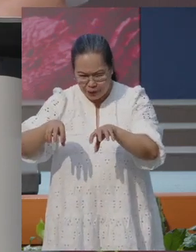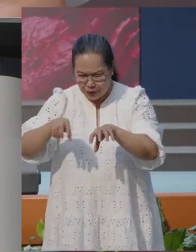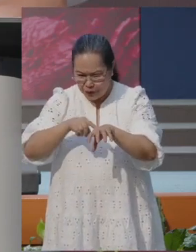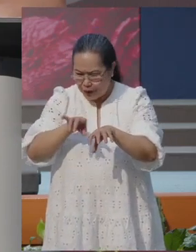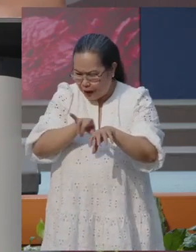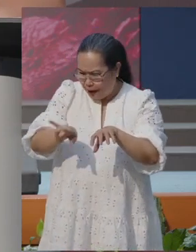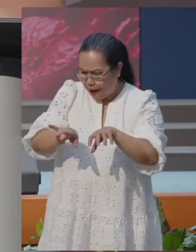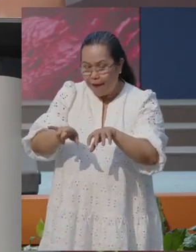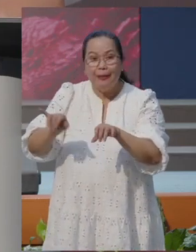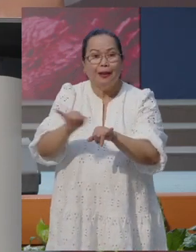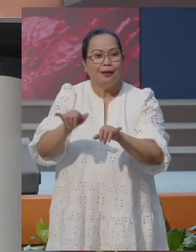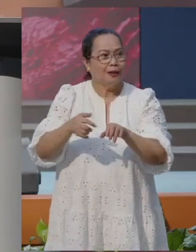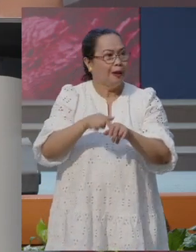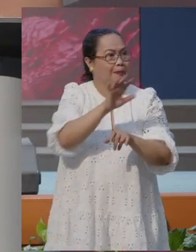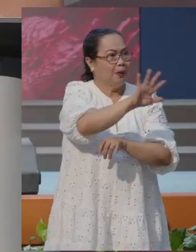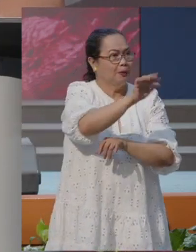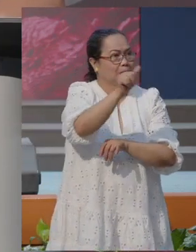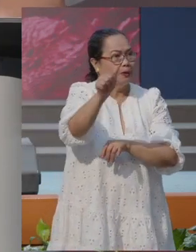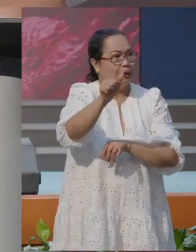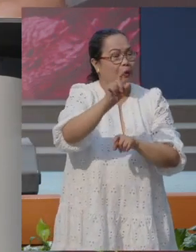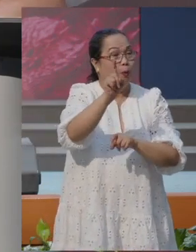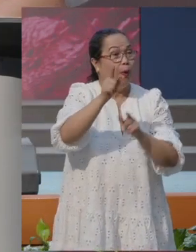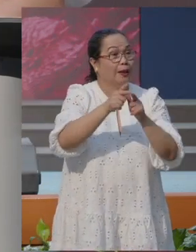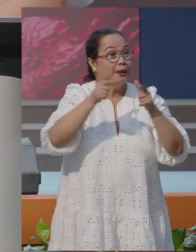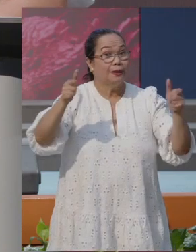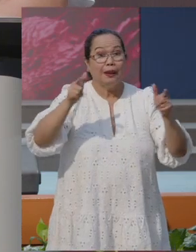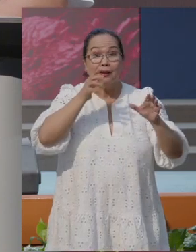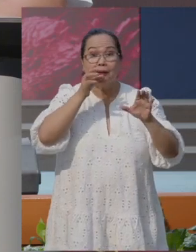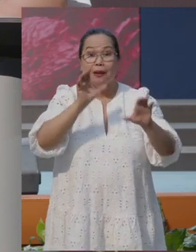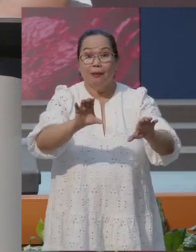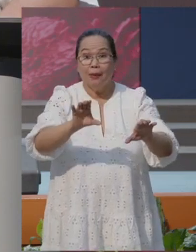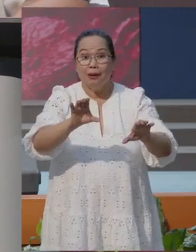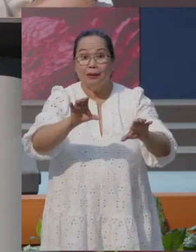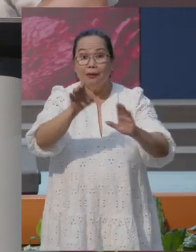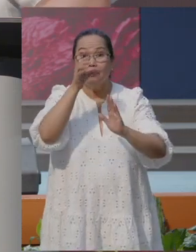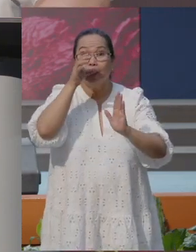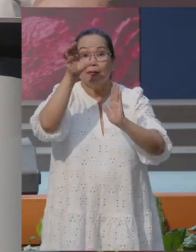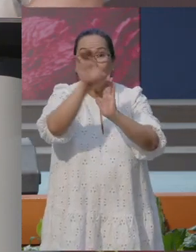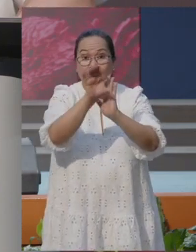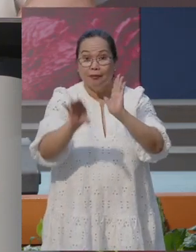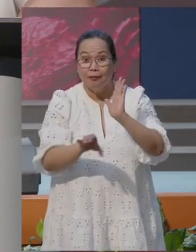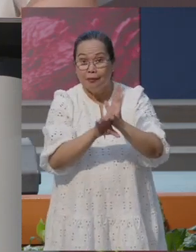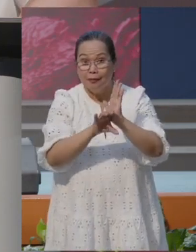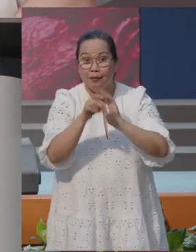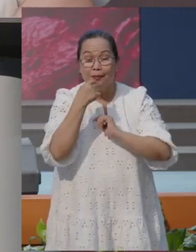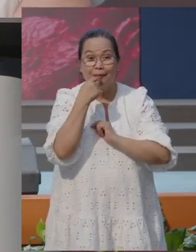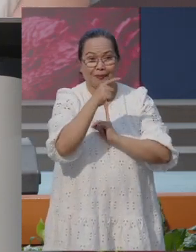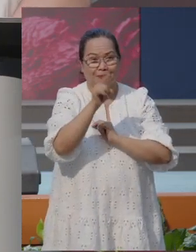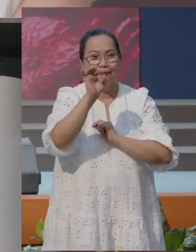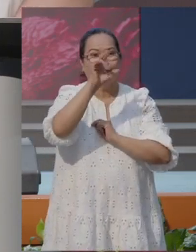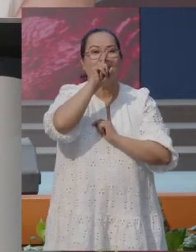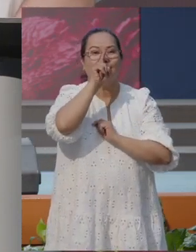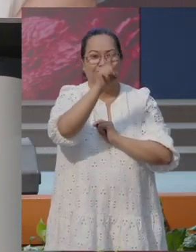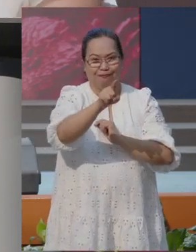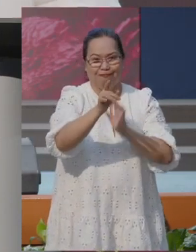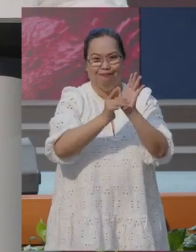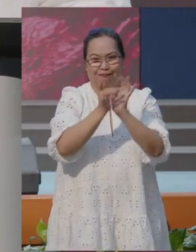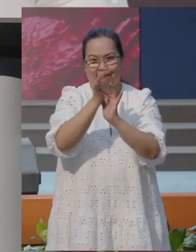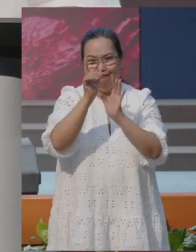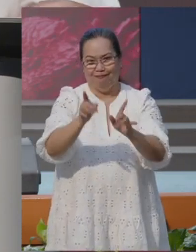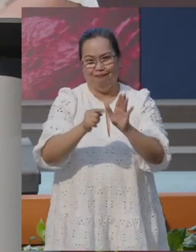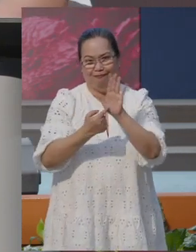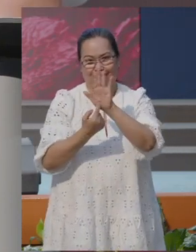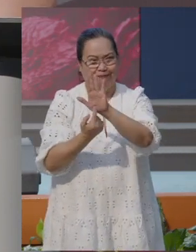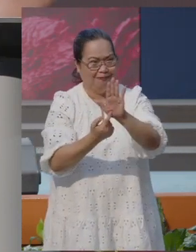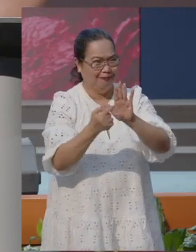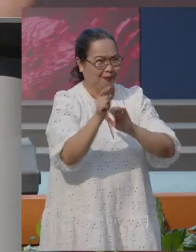siya kung ano ang dakilang commandment. So ito po ay dapat tanda ng isang tunay na Kristiyano. At tanda rin